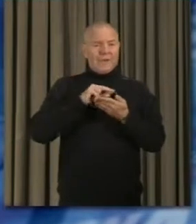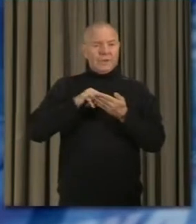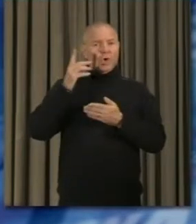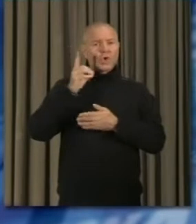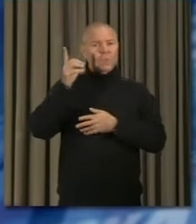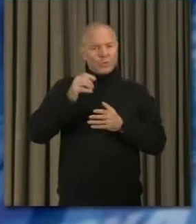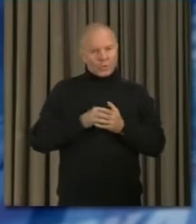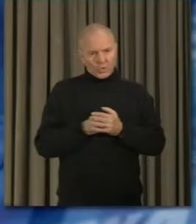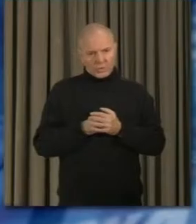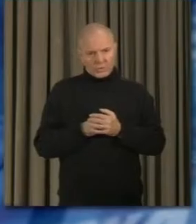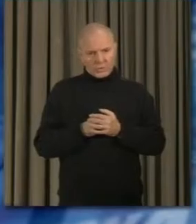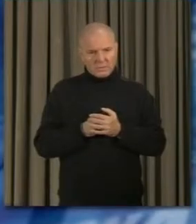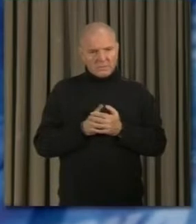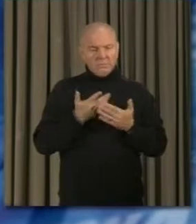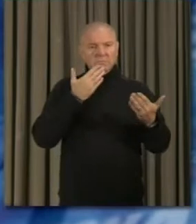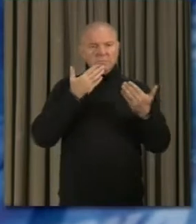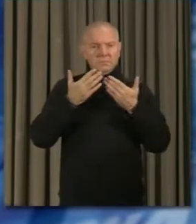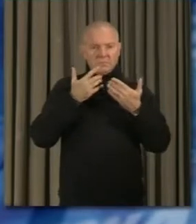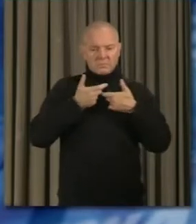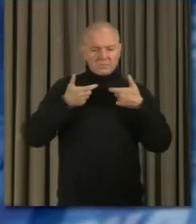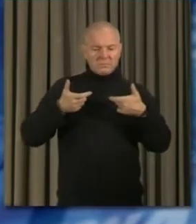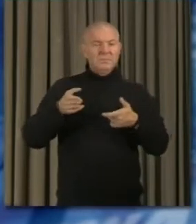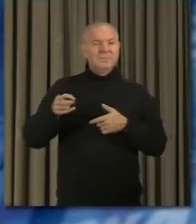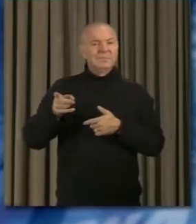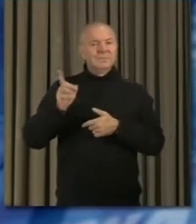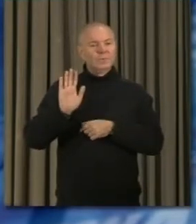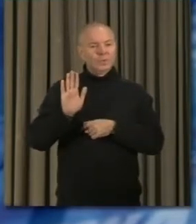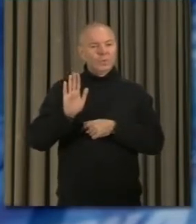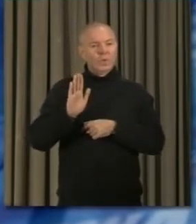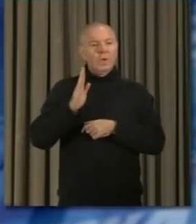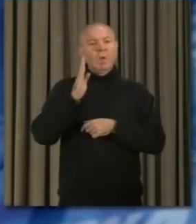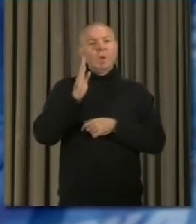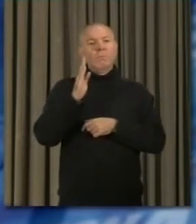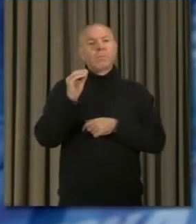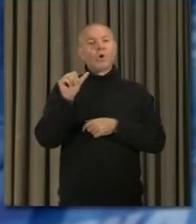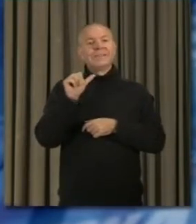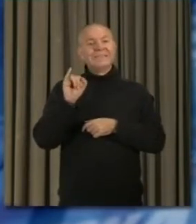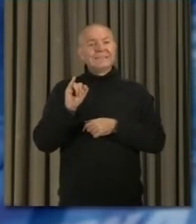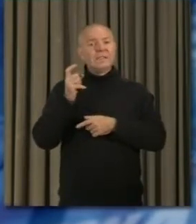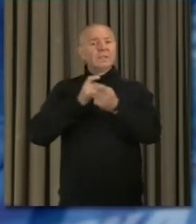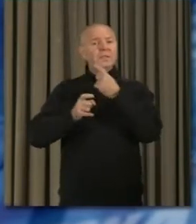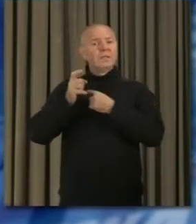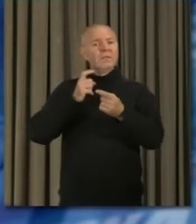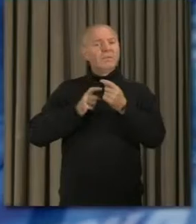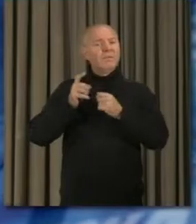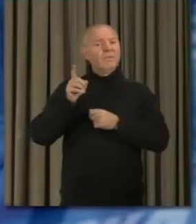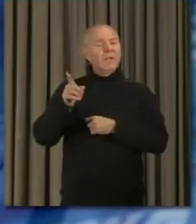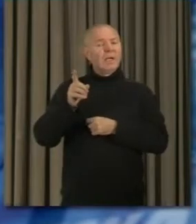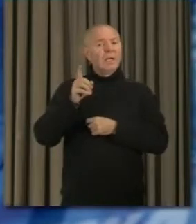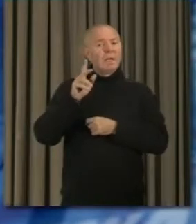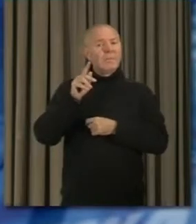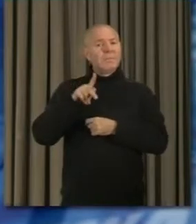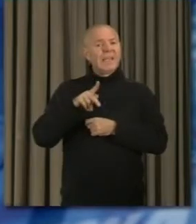una conferma dal congresso cittadino e il carrocio domese. Marco Bossi, 41 anni di Pieve Vergonte, è il nuovo segretario delle truppe salviniane a Domodossola.